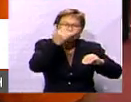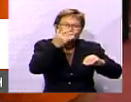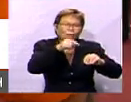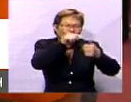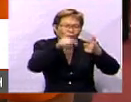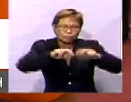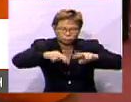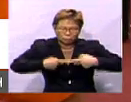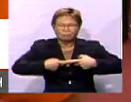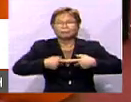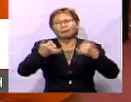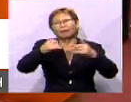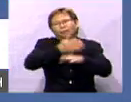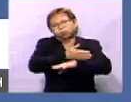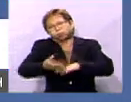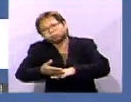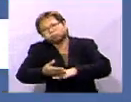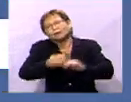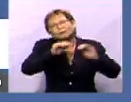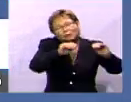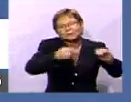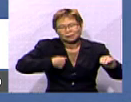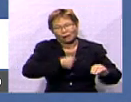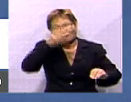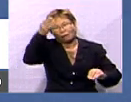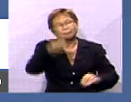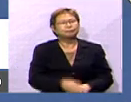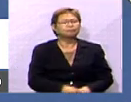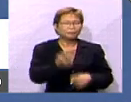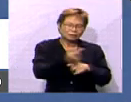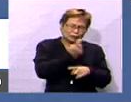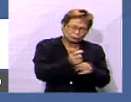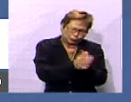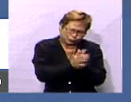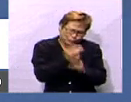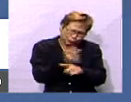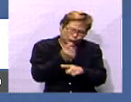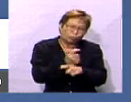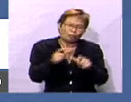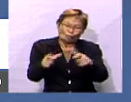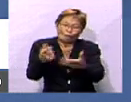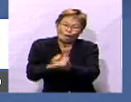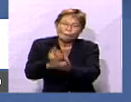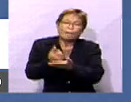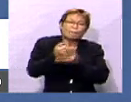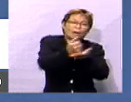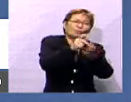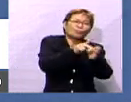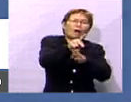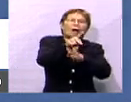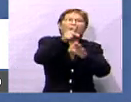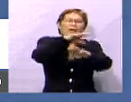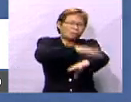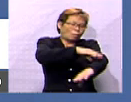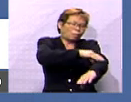this will affect their performance. Okay, coach. Selain latihan intensif, skuad hoki turut dibantu kepakaran fisiologi